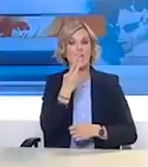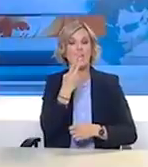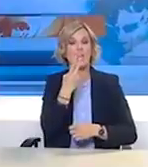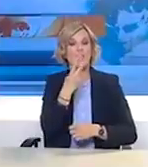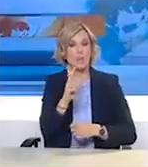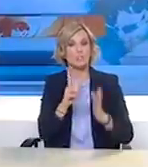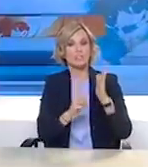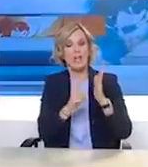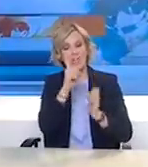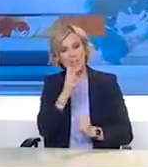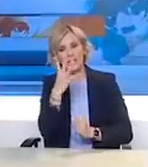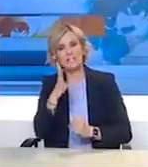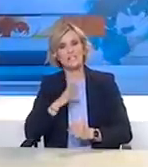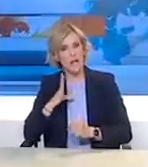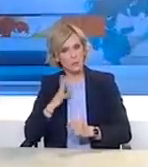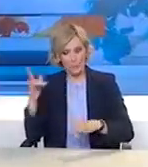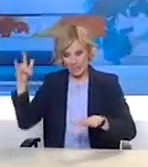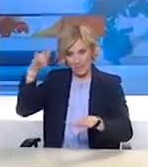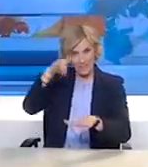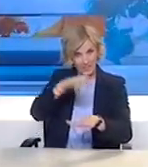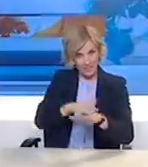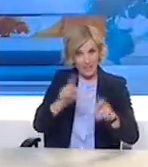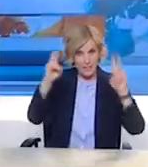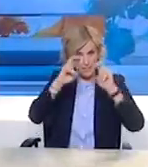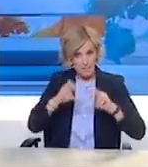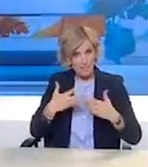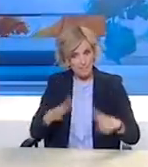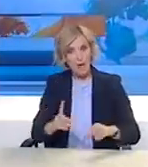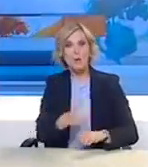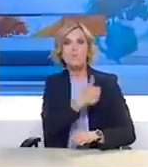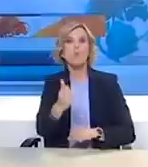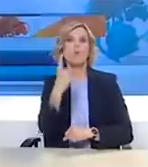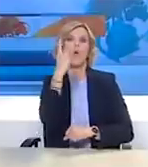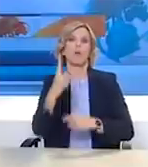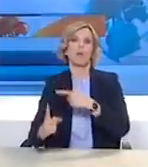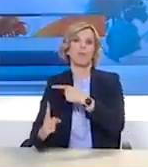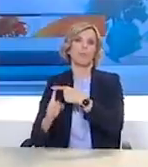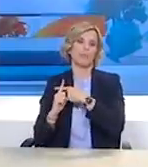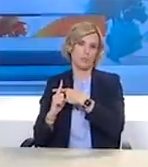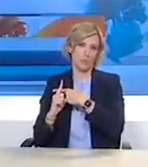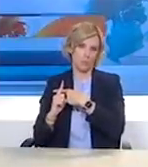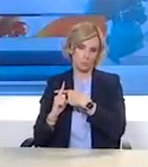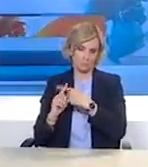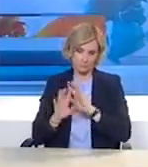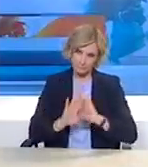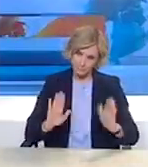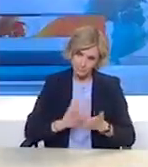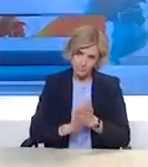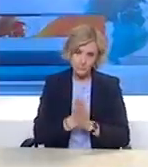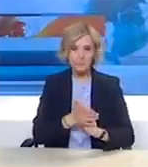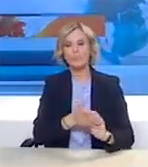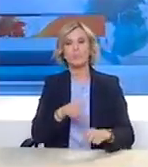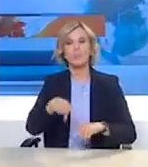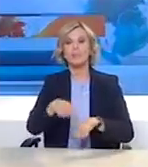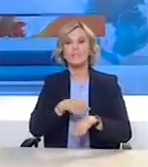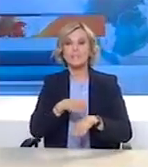όλους έλεγχοι και είχαμε ένα μόνο θετικό κρούσμα. Αυτό σε σχέση με τα επιχειρησιακά δεδομένα. Ήδη αυτή τη